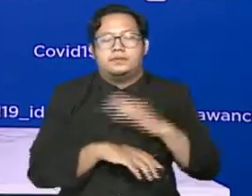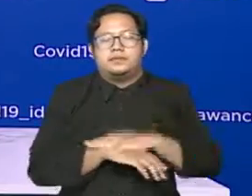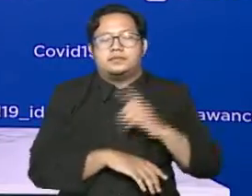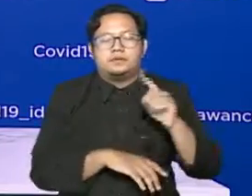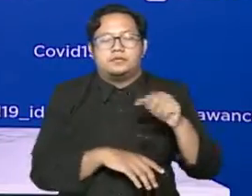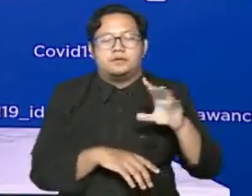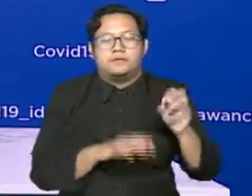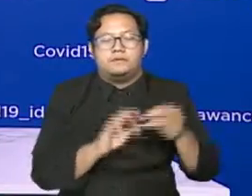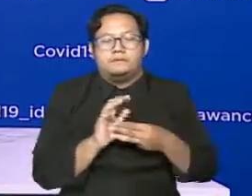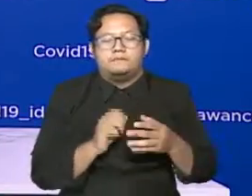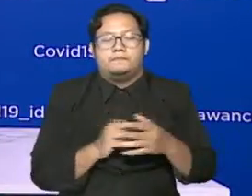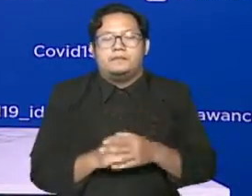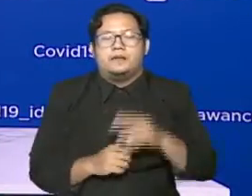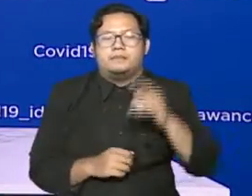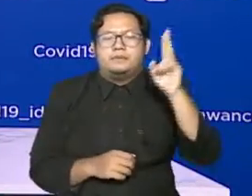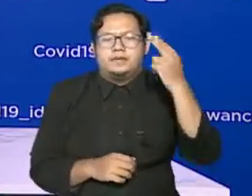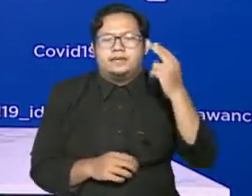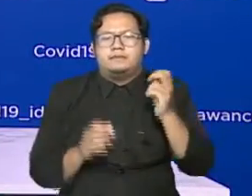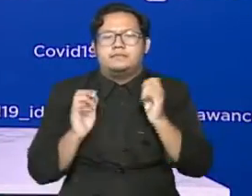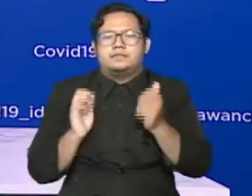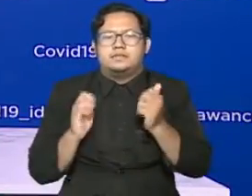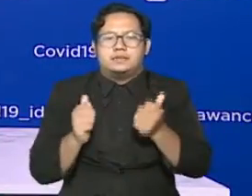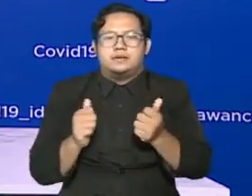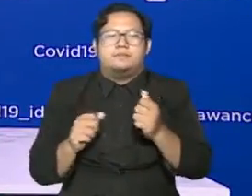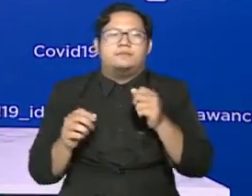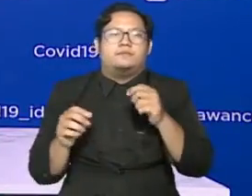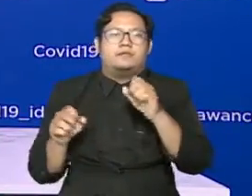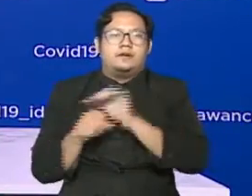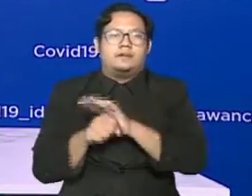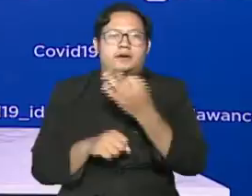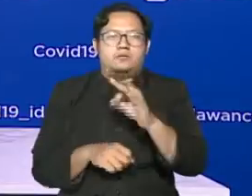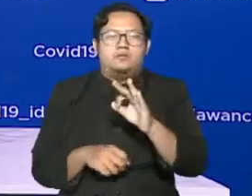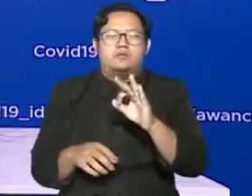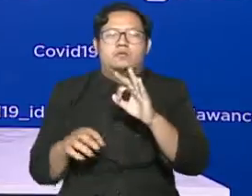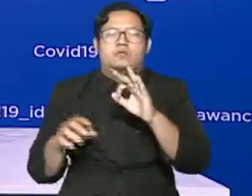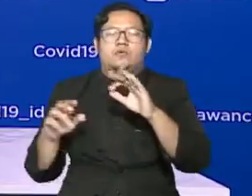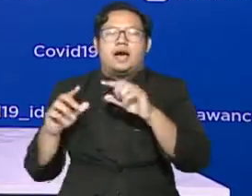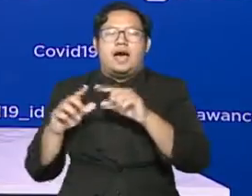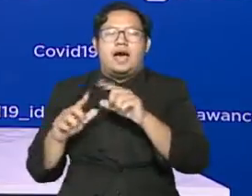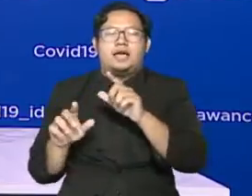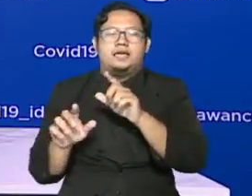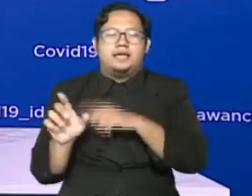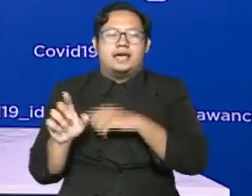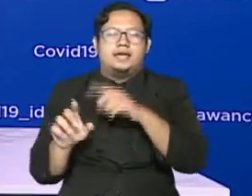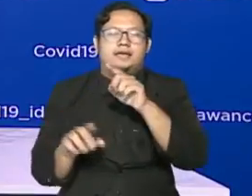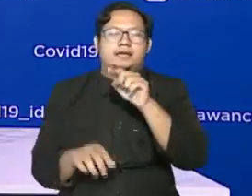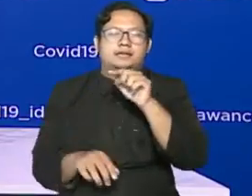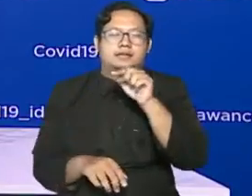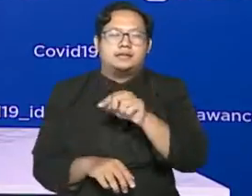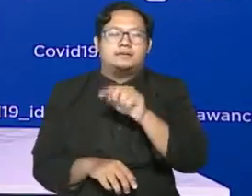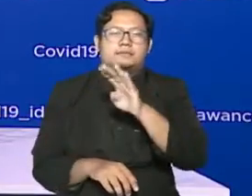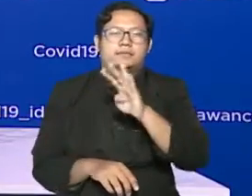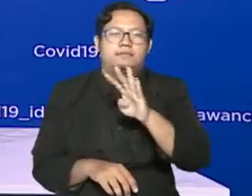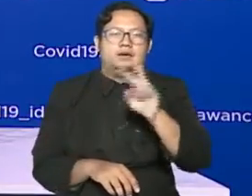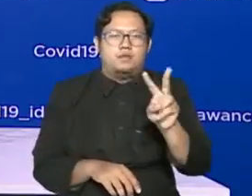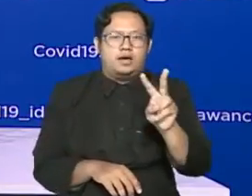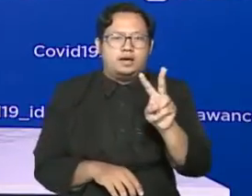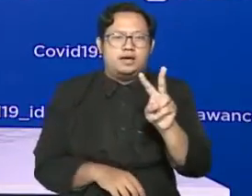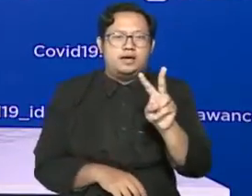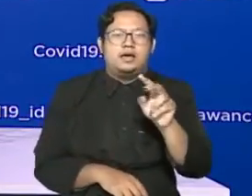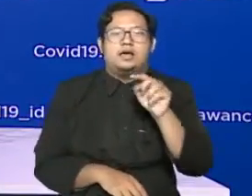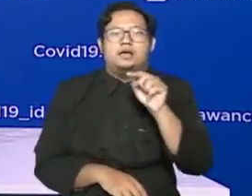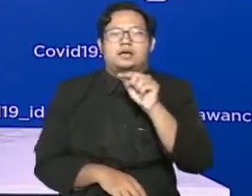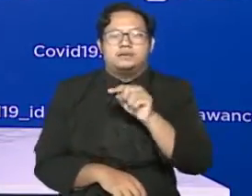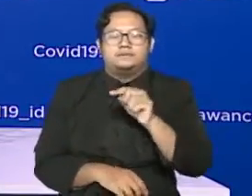pemerintah mengantisipasi varian baru aye 4.2 varian baru ini khawatirkan jika tak dicegah